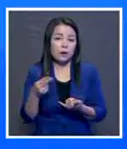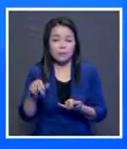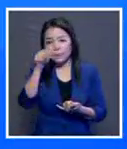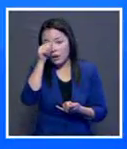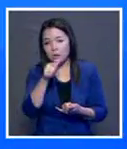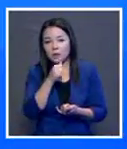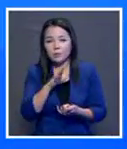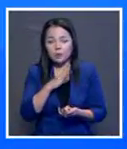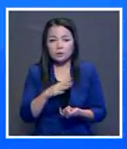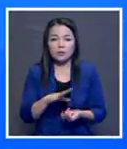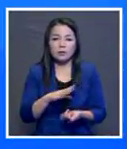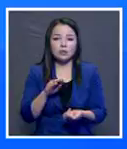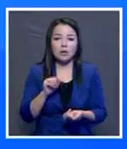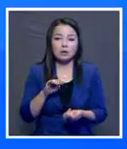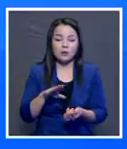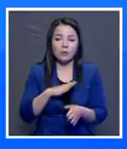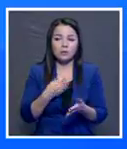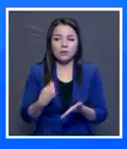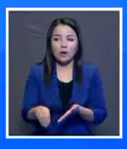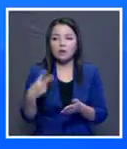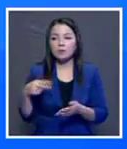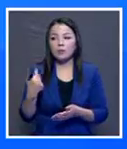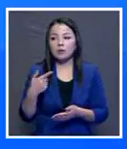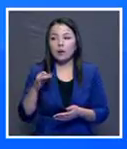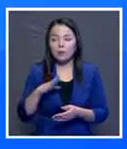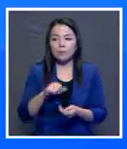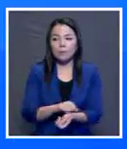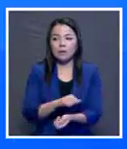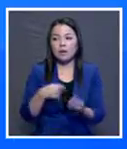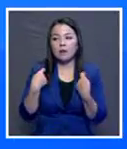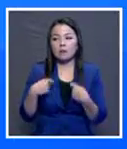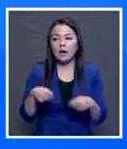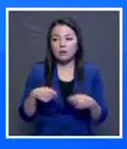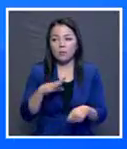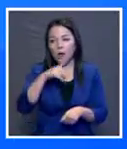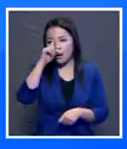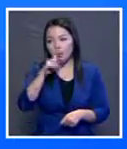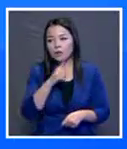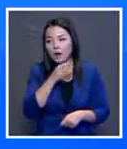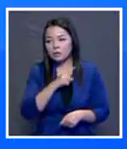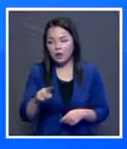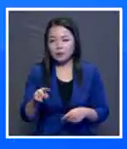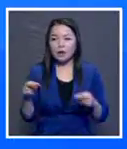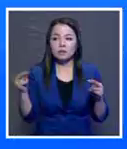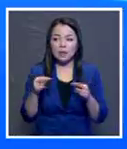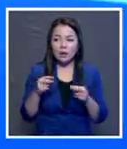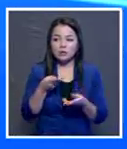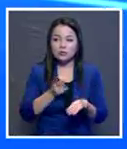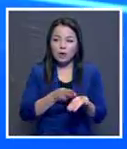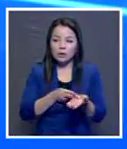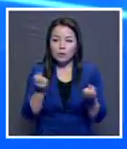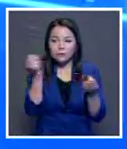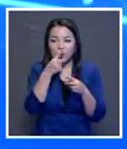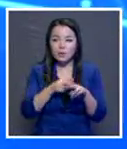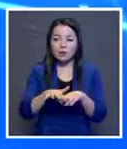адам шартты сатып алушыға 20 граммға жуық марихуана сатқан. Бір ай көлемінде тәртіп сақшылары дәлел дәйекті болу үшін тиісті